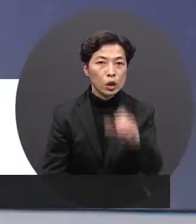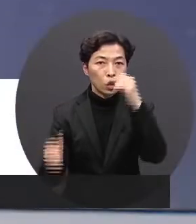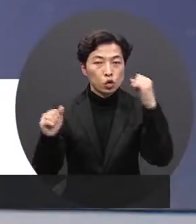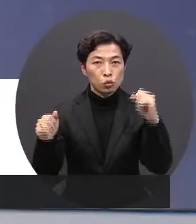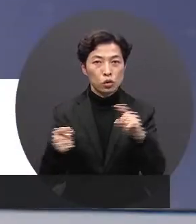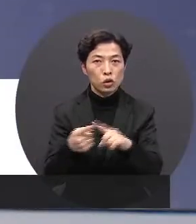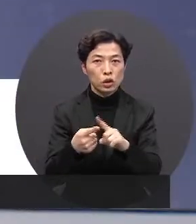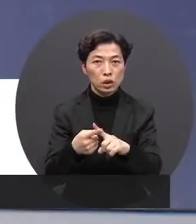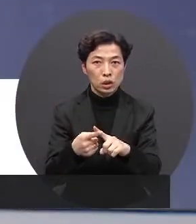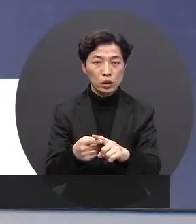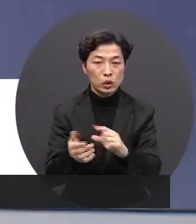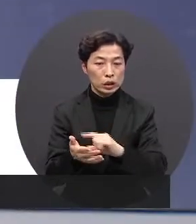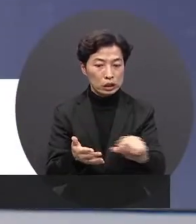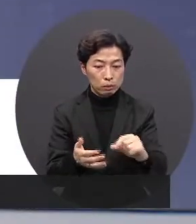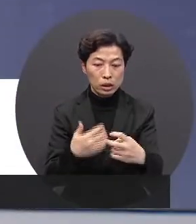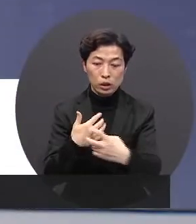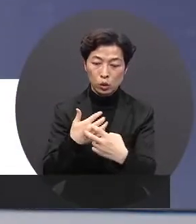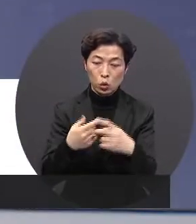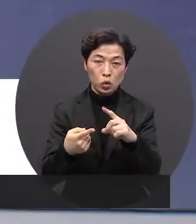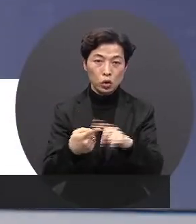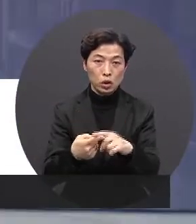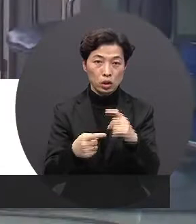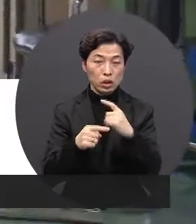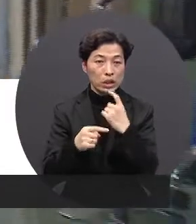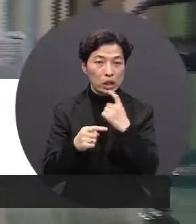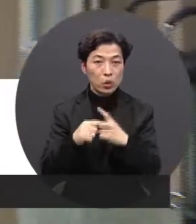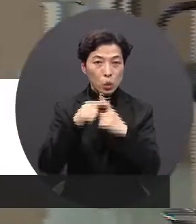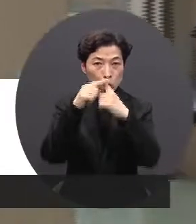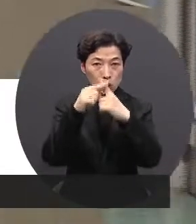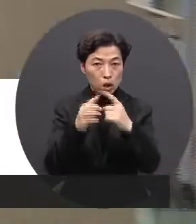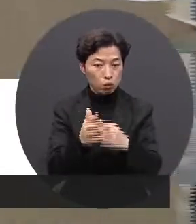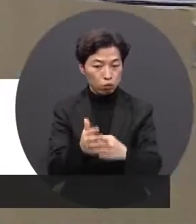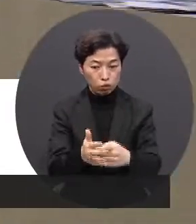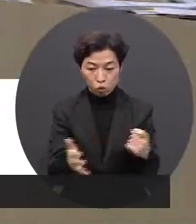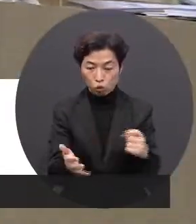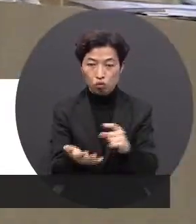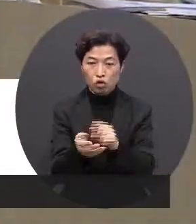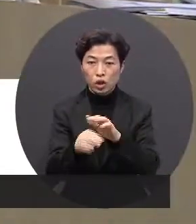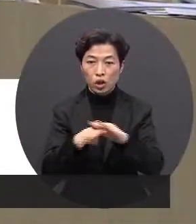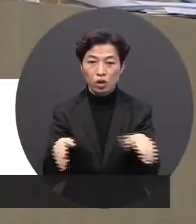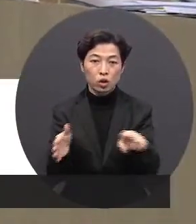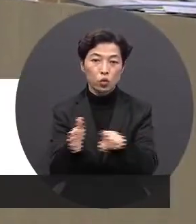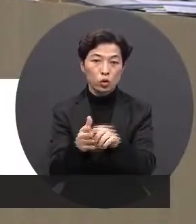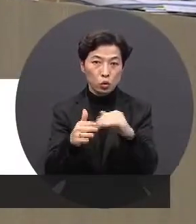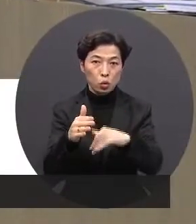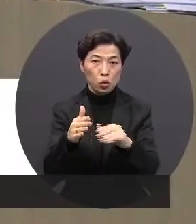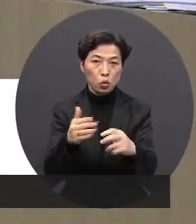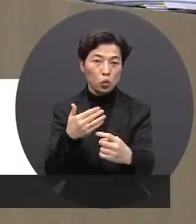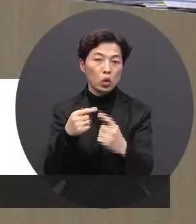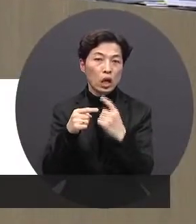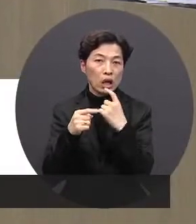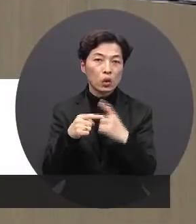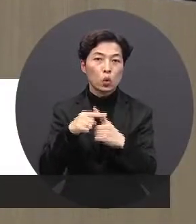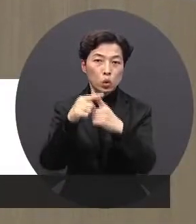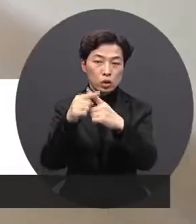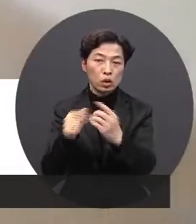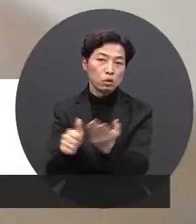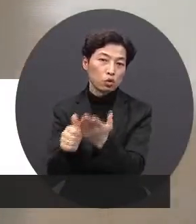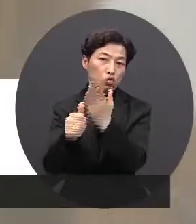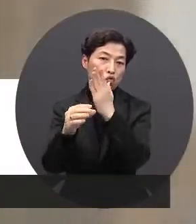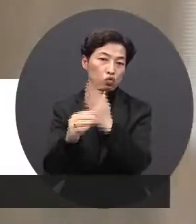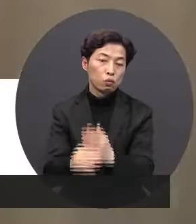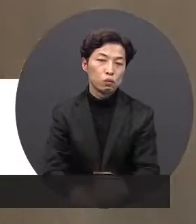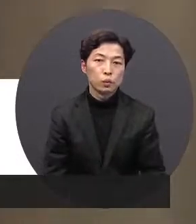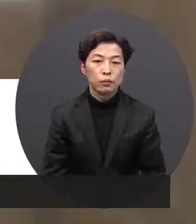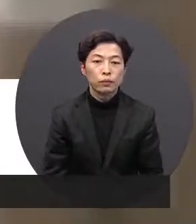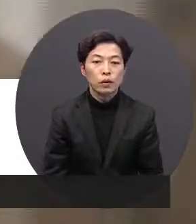충청북도가 지방의료원의 간호사 부족을 해결하기 위해 공공간호사를 양성합니다. 충청북도는 간호학과